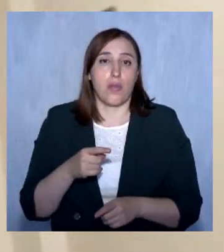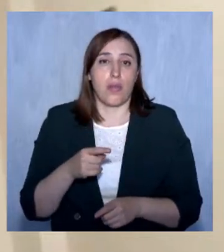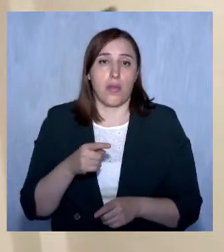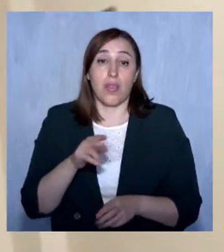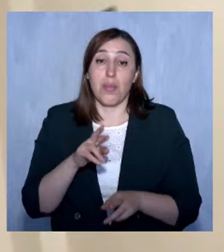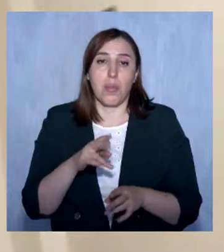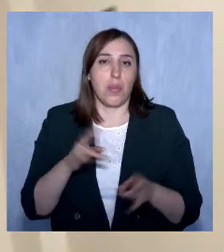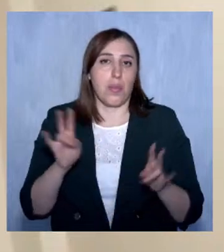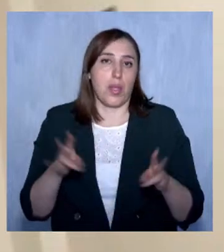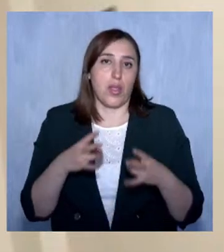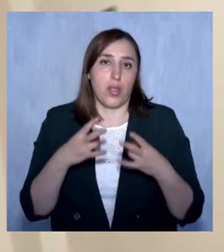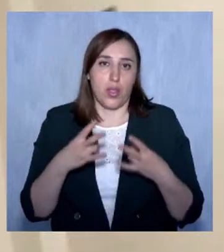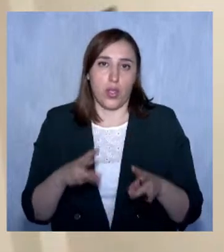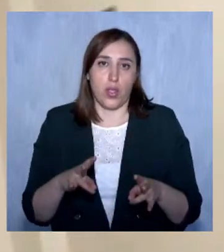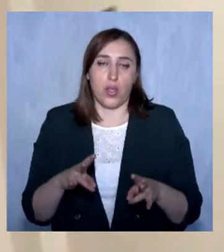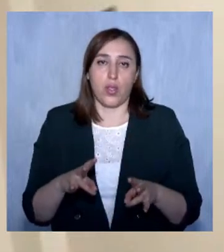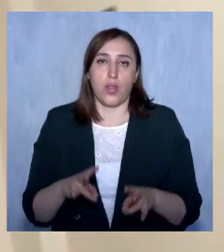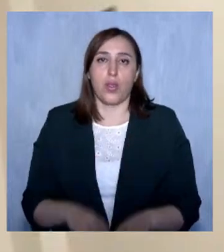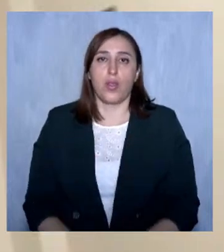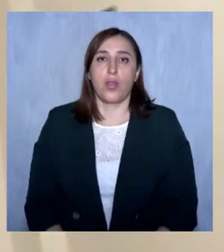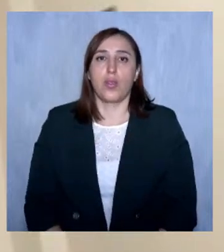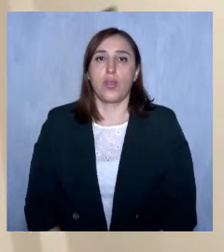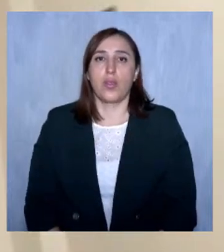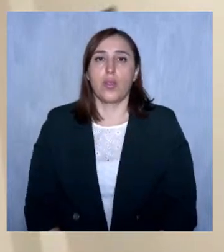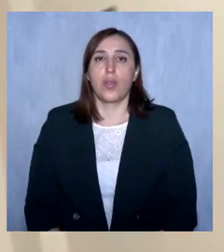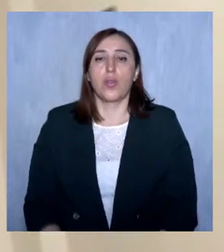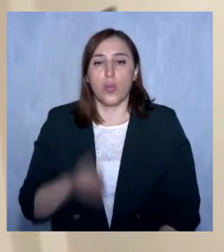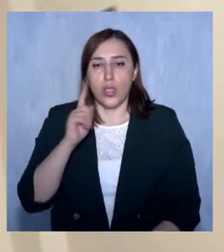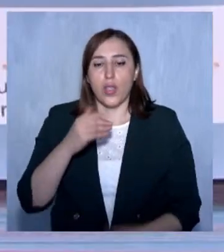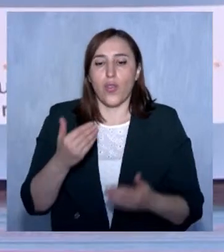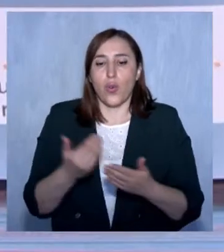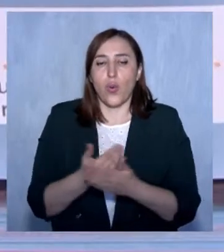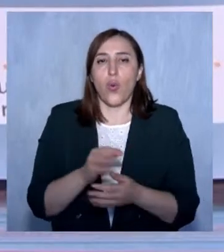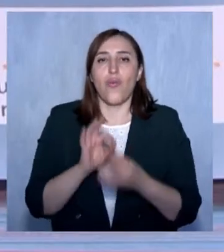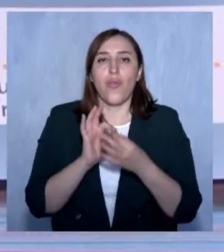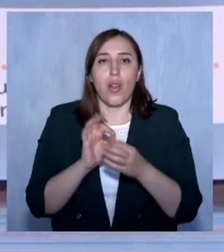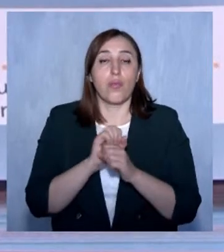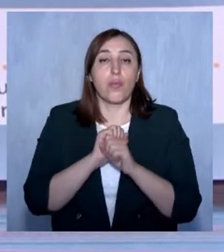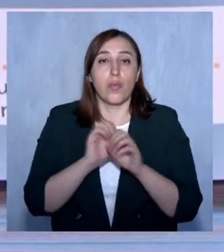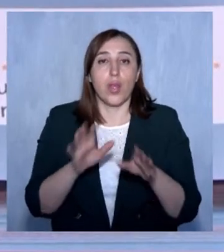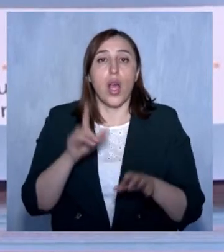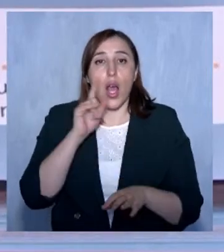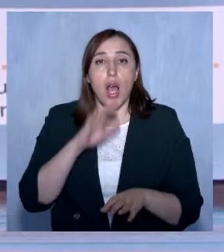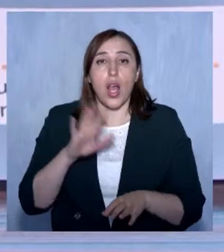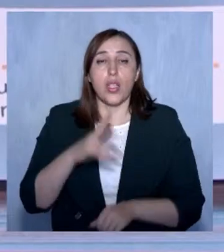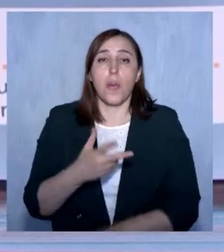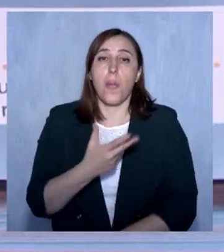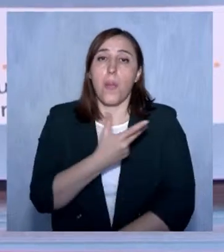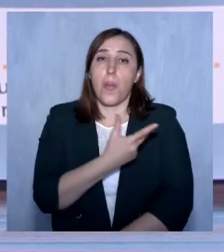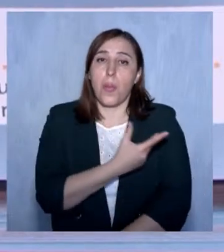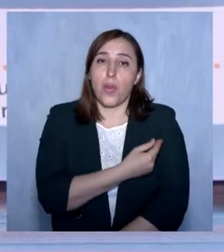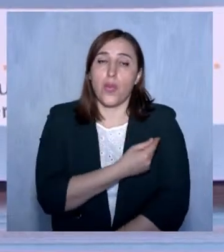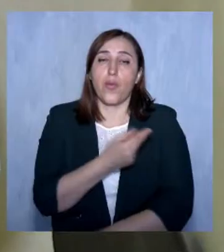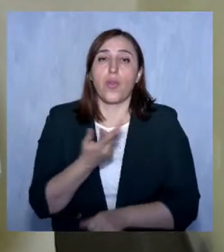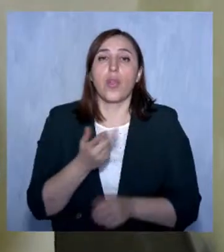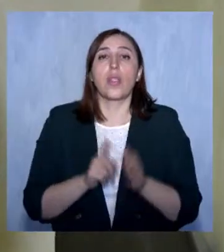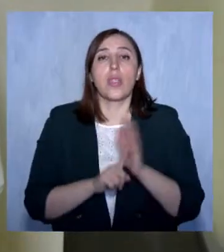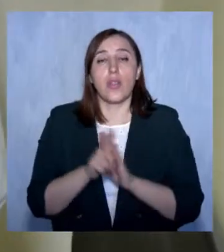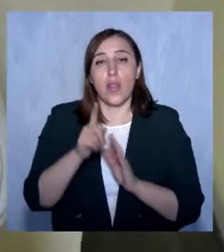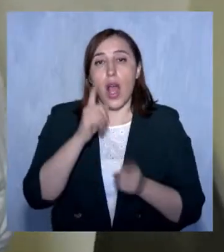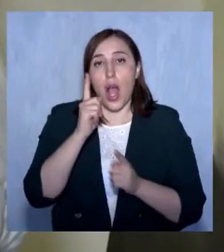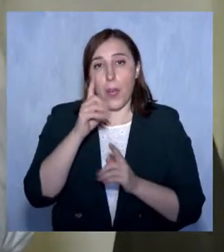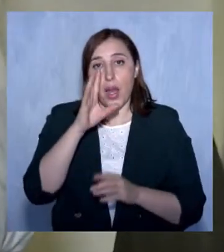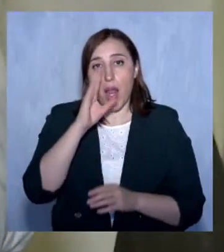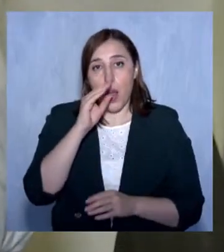նաև նոր նոր նորի հայտ եկած վարակի տեսակները։ Հայաստանում պատվաստման գործ ընթացը մեկնարկել է ապրիլից,